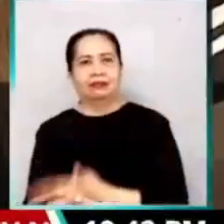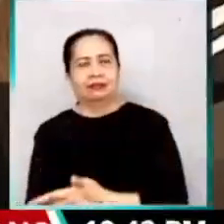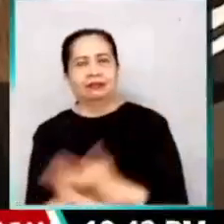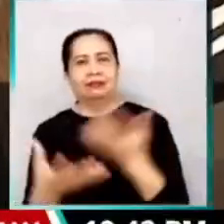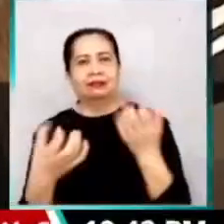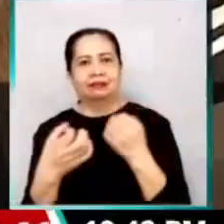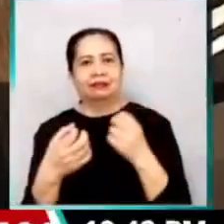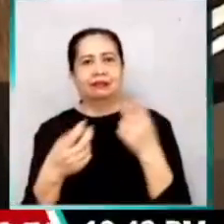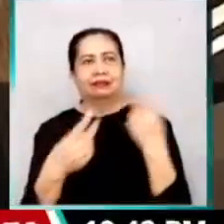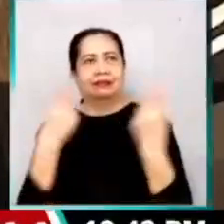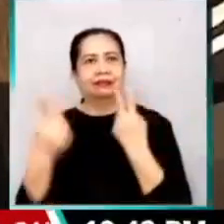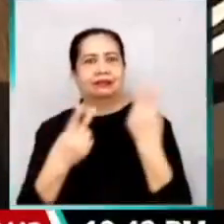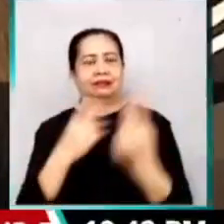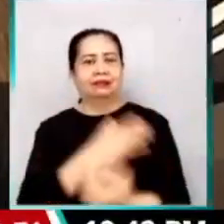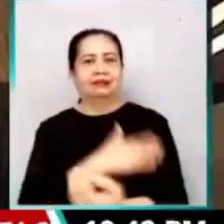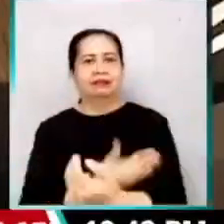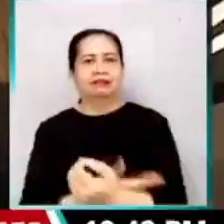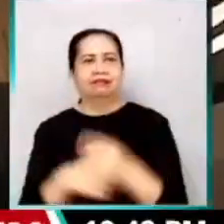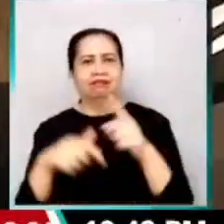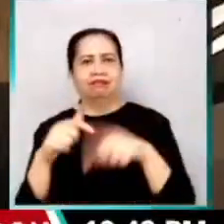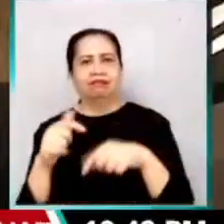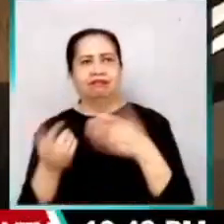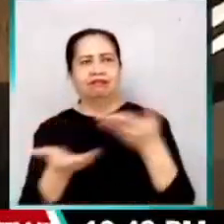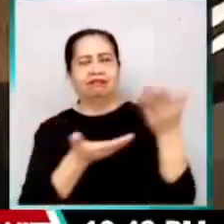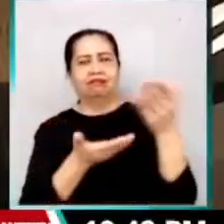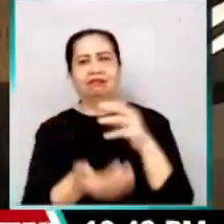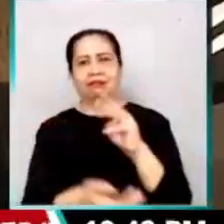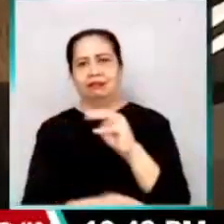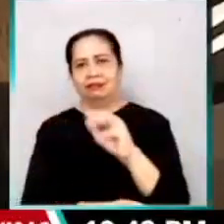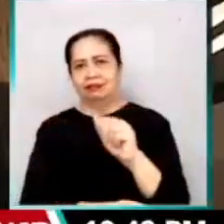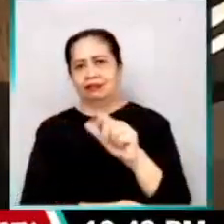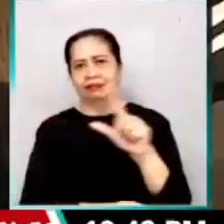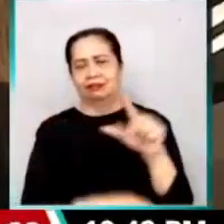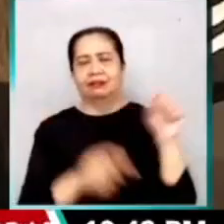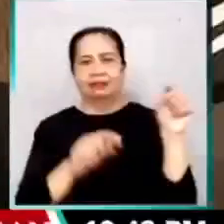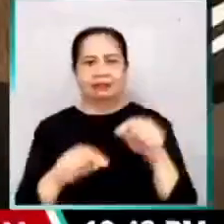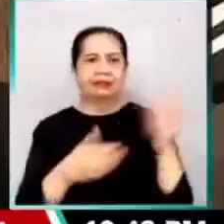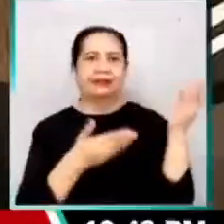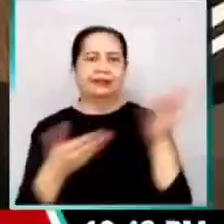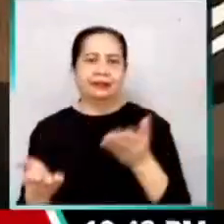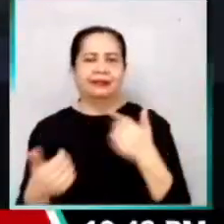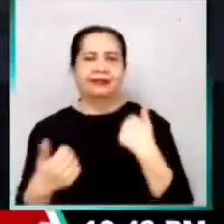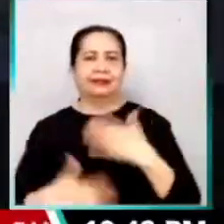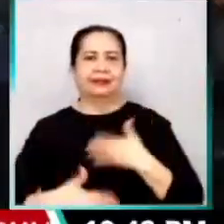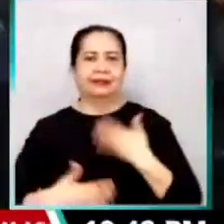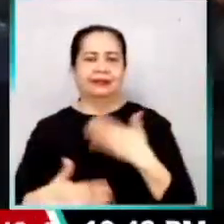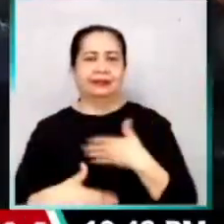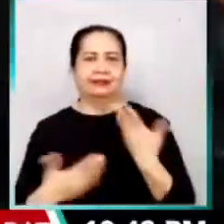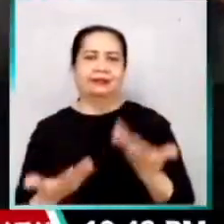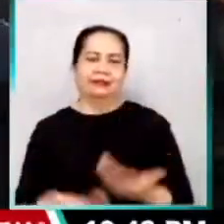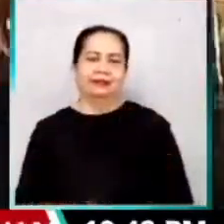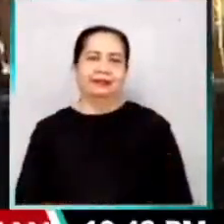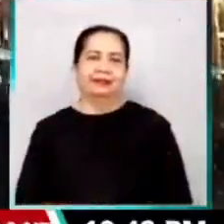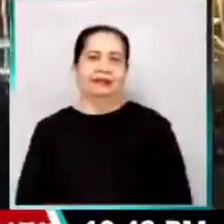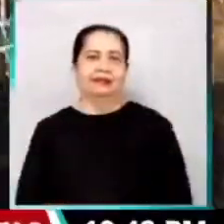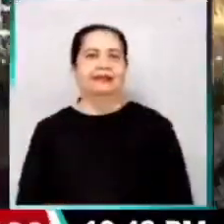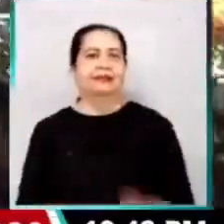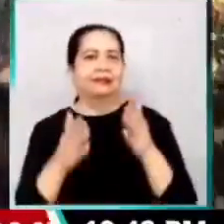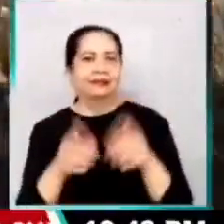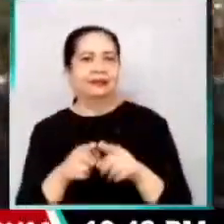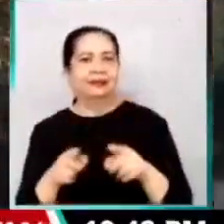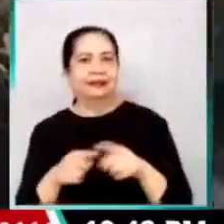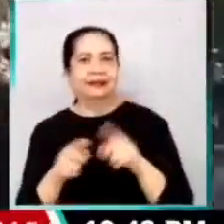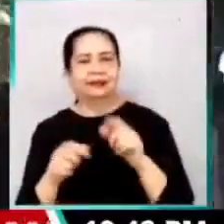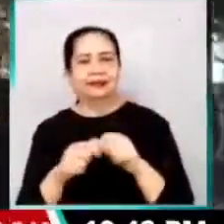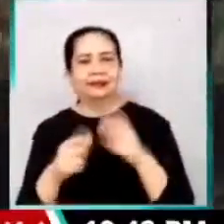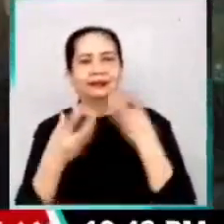yung mga anak nila, hindi nila madala sa malls. Dito nila dinadala, natutuwa na ako doon. Paraan din daw niya ito para mapawi